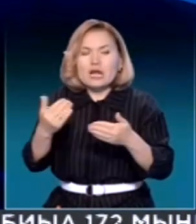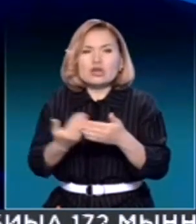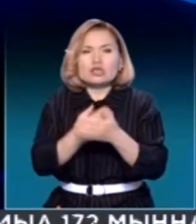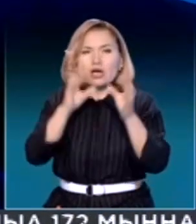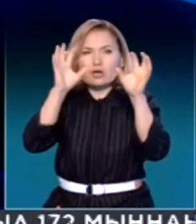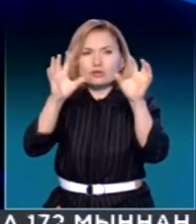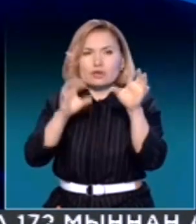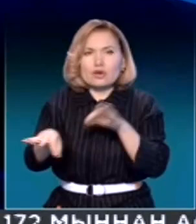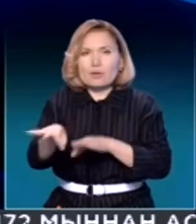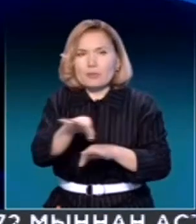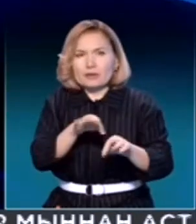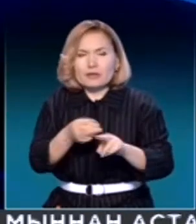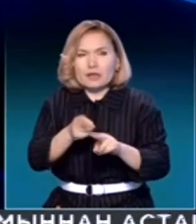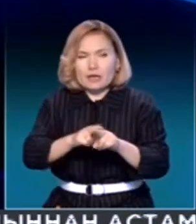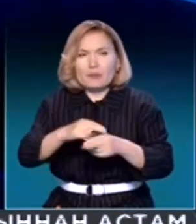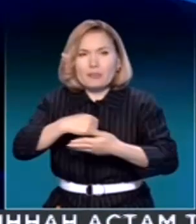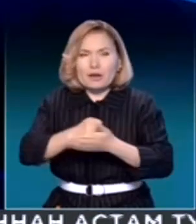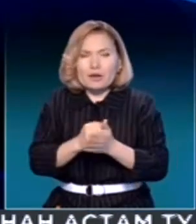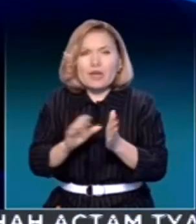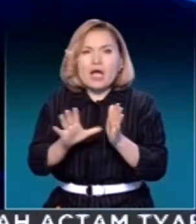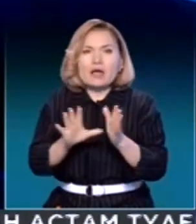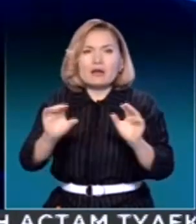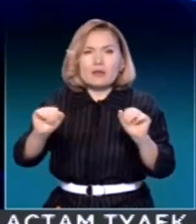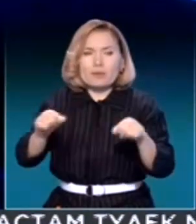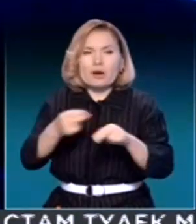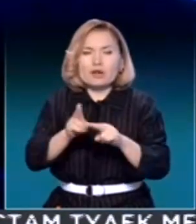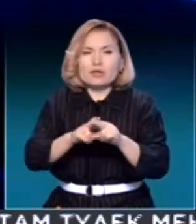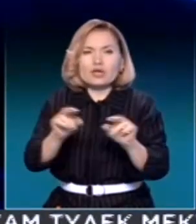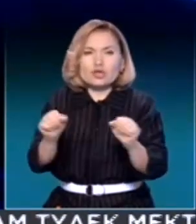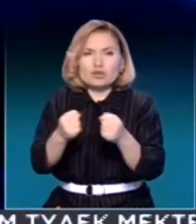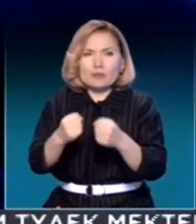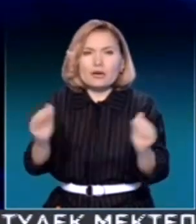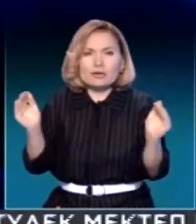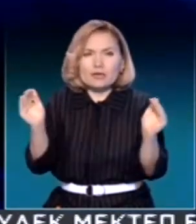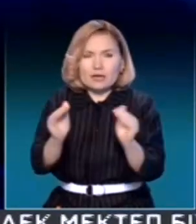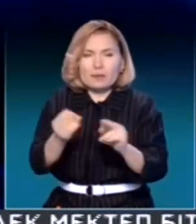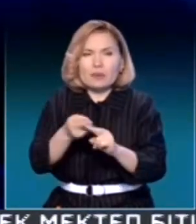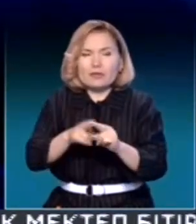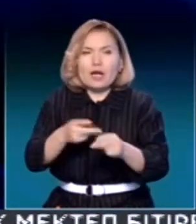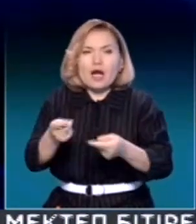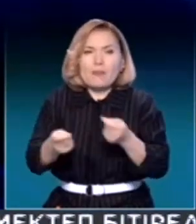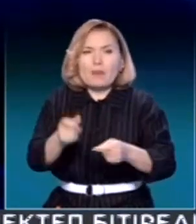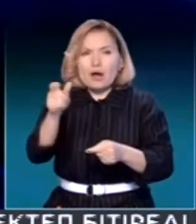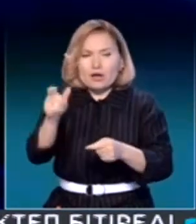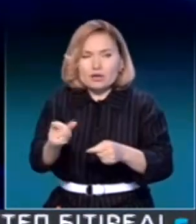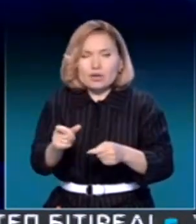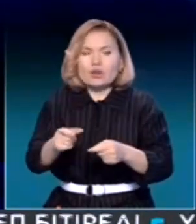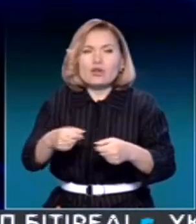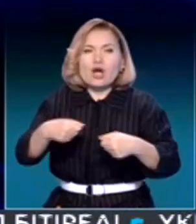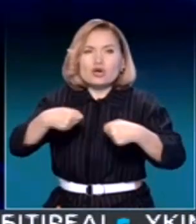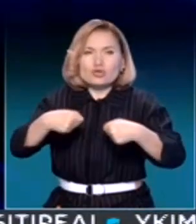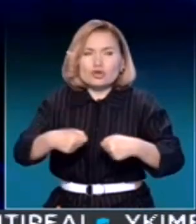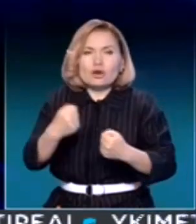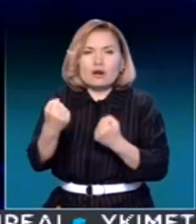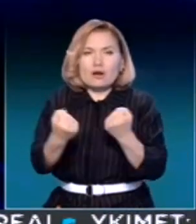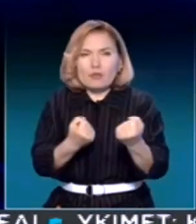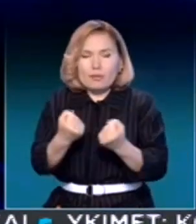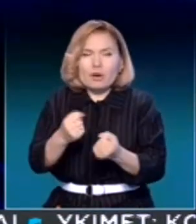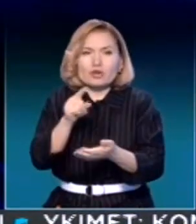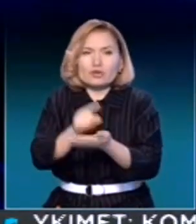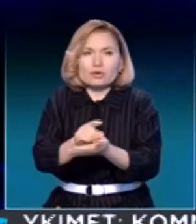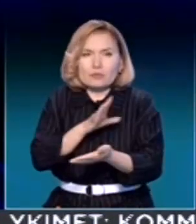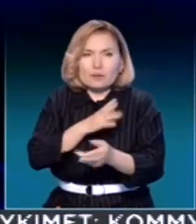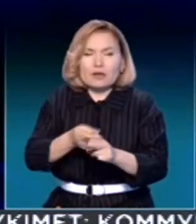жаңа заң жобасына сәйкес енді электросамокатпен жүру жылдамдығы шектеліп, оны тізгіндеген адамнан жүргізуші куәлігі талап